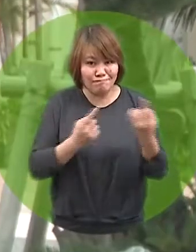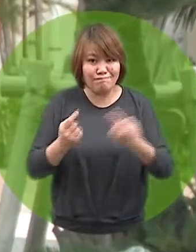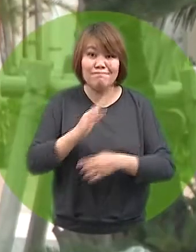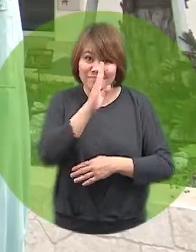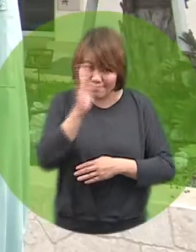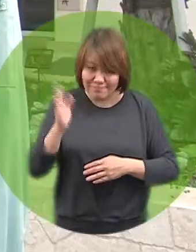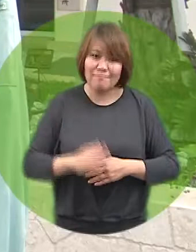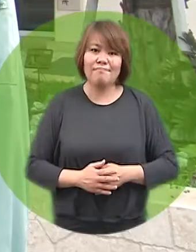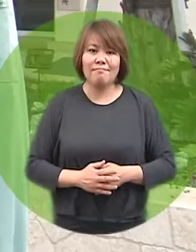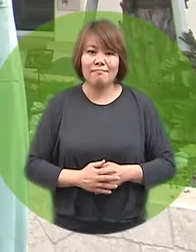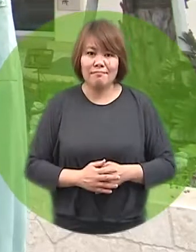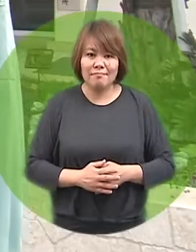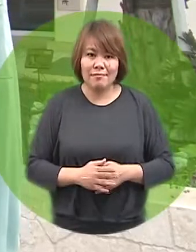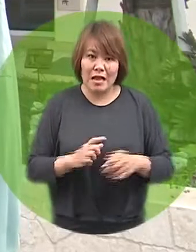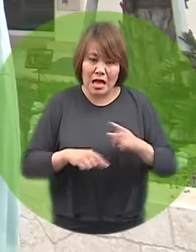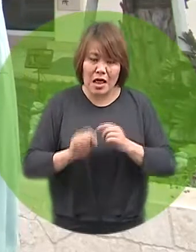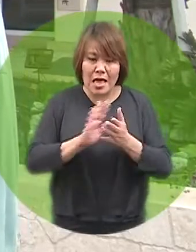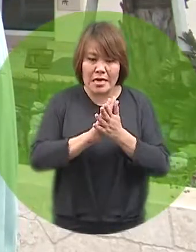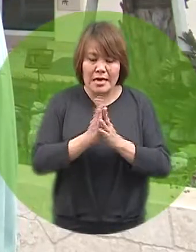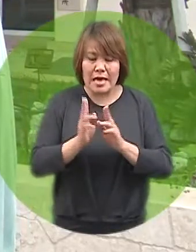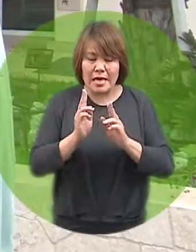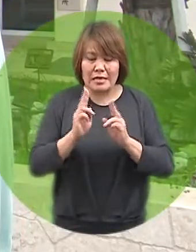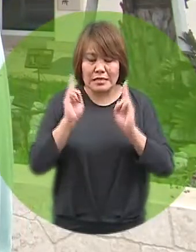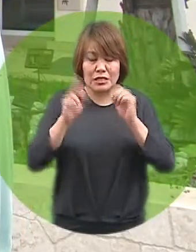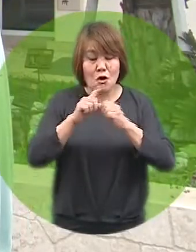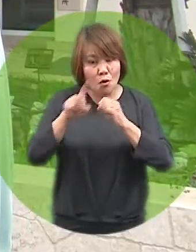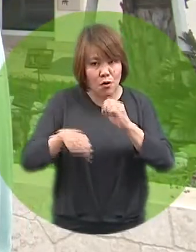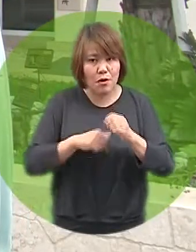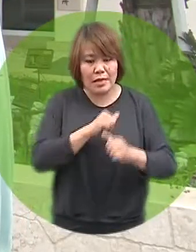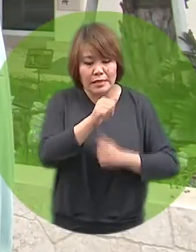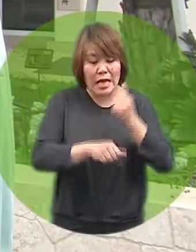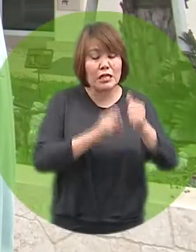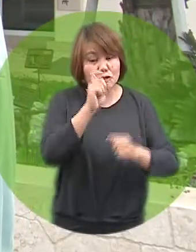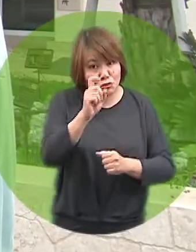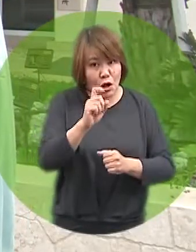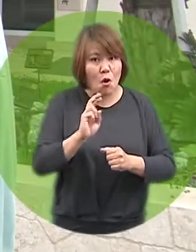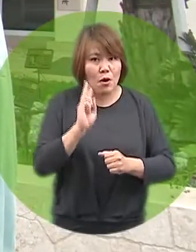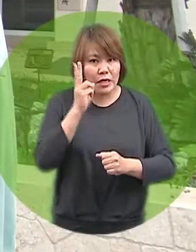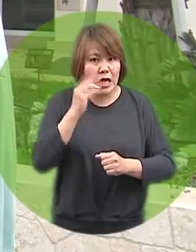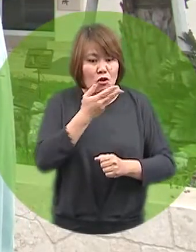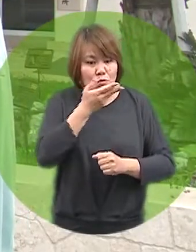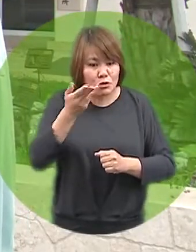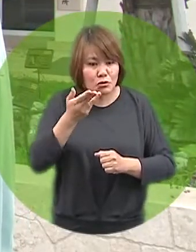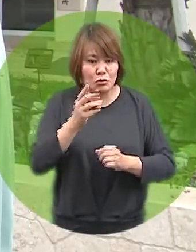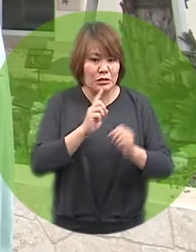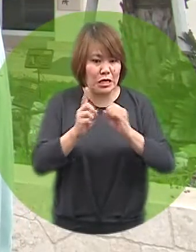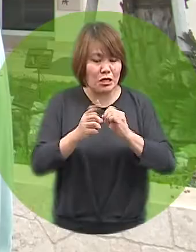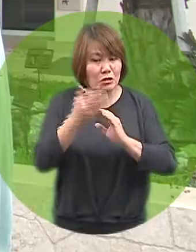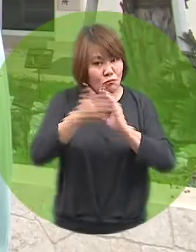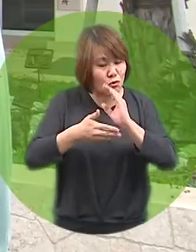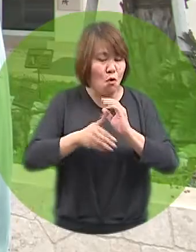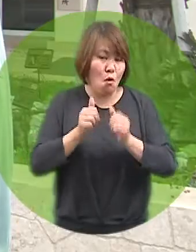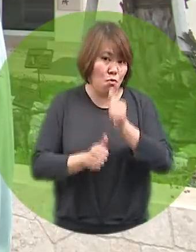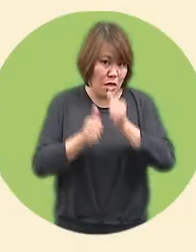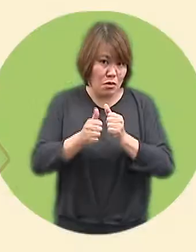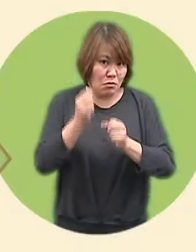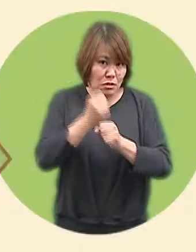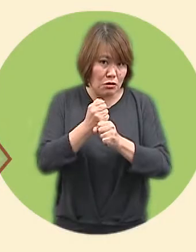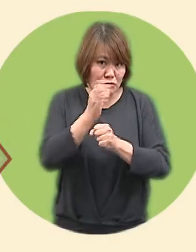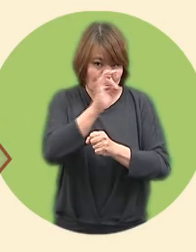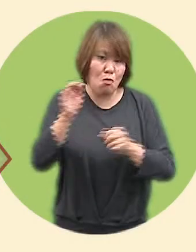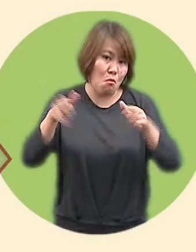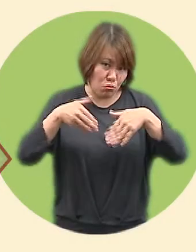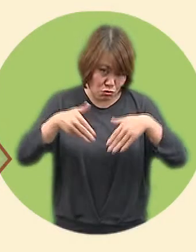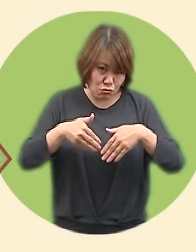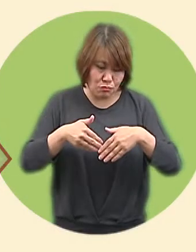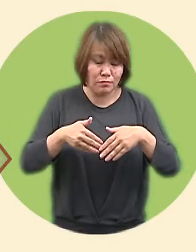。 さらに県企業局では第10回沖縄の水デジタルフォトコンテストの作品を募集します。小